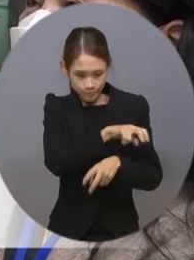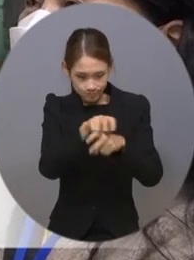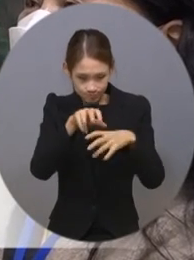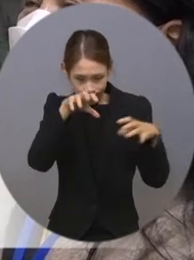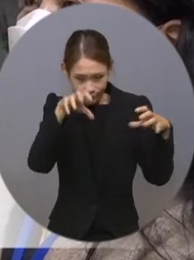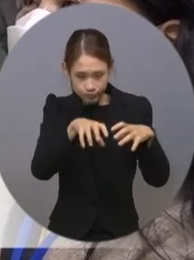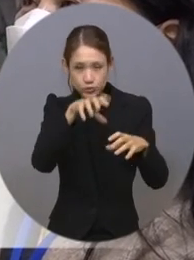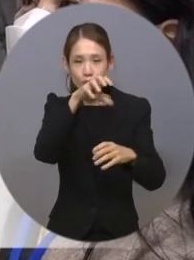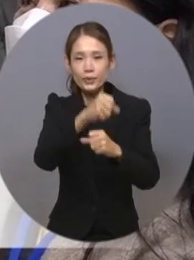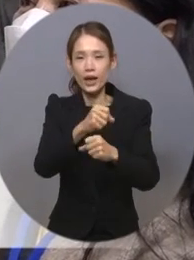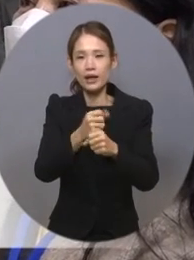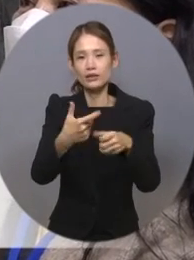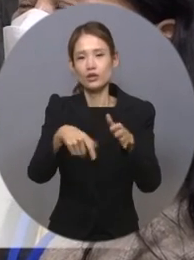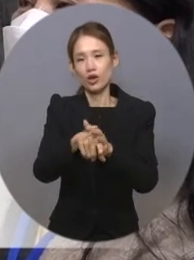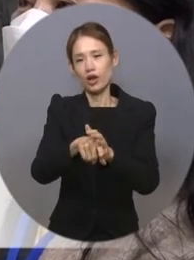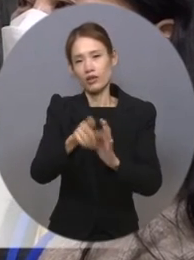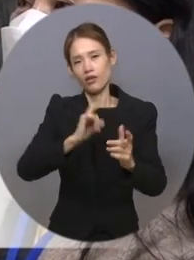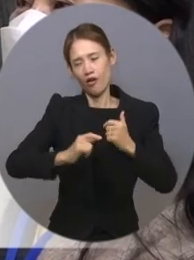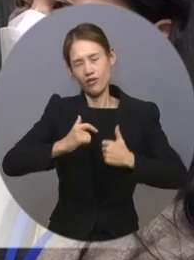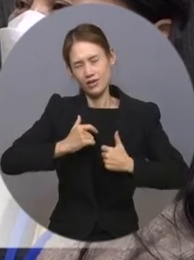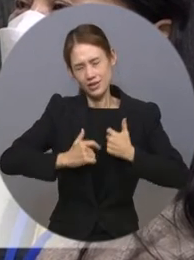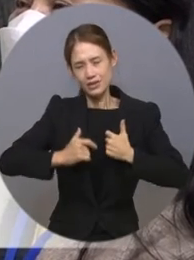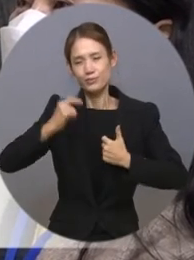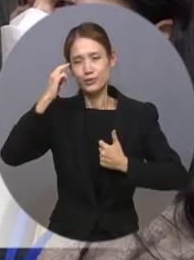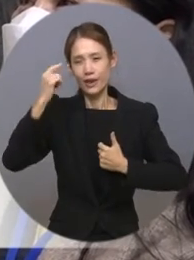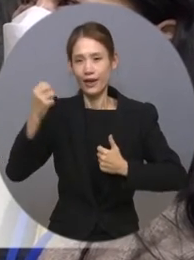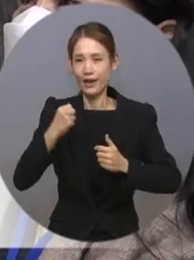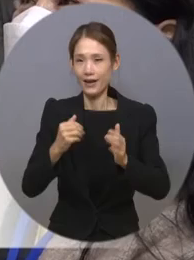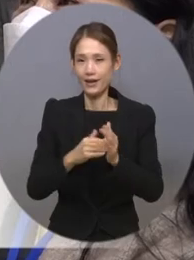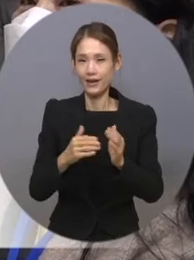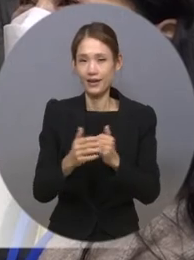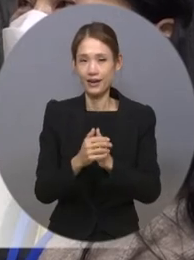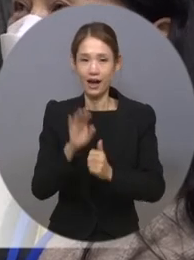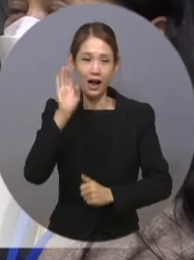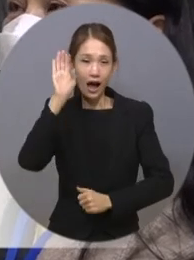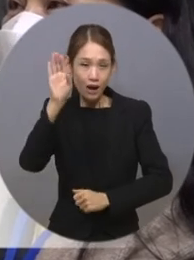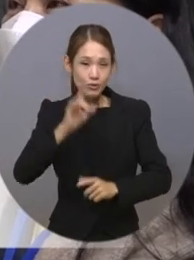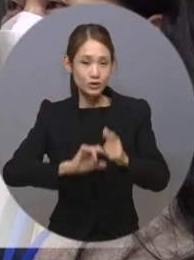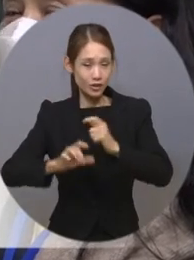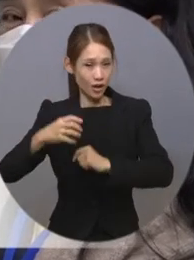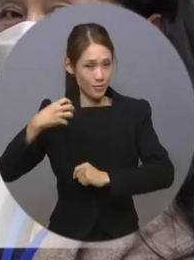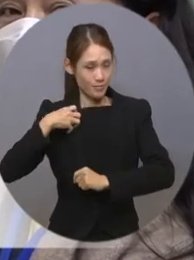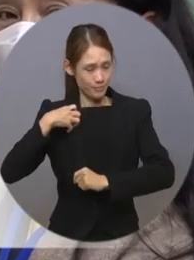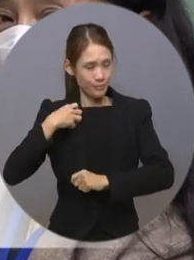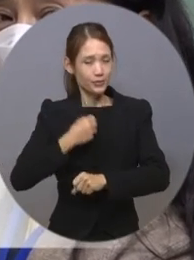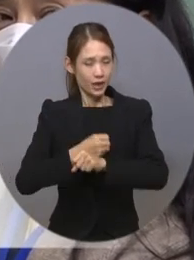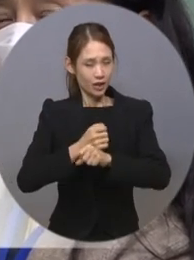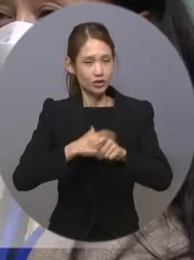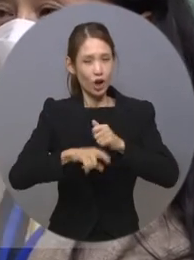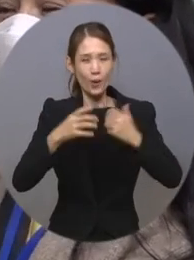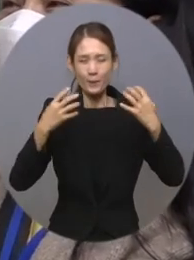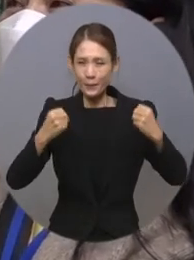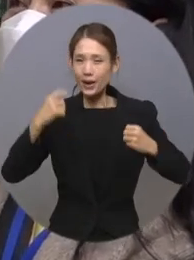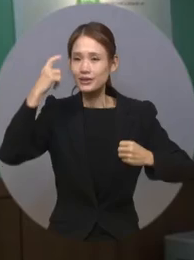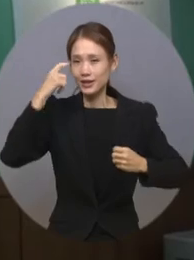마련할 수 있다는 것도 국회의원으로서 굉장히 기쁘게 생각을 하고요. 그런 앞으로도 해야 될 일이 더 많이 있다고 생각을